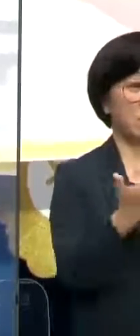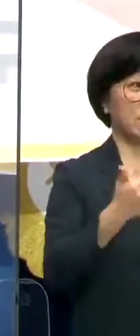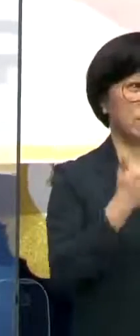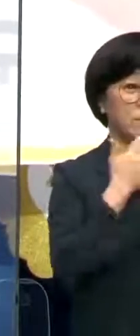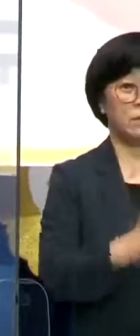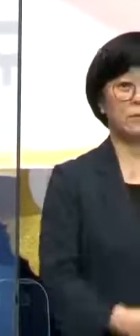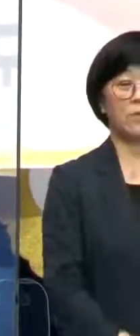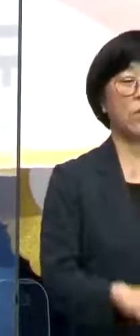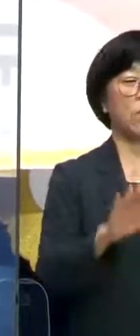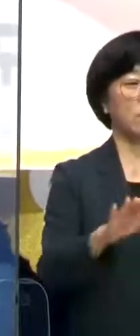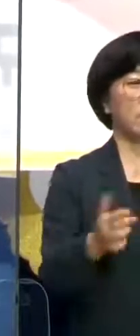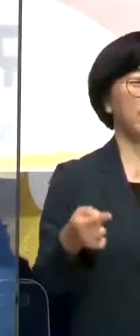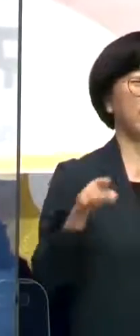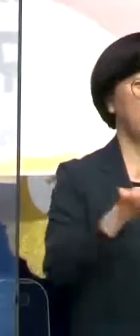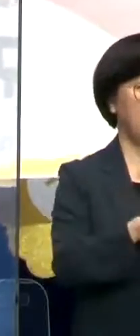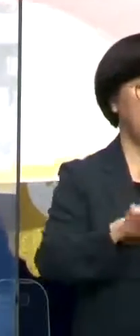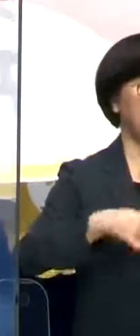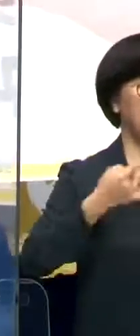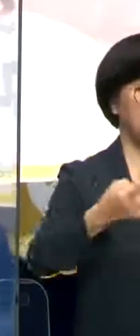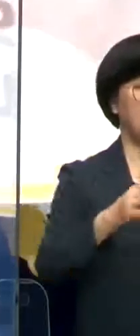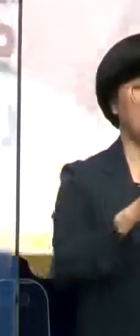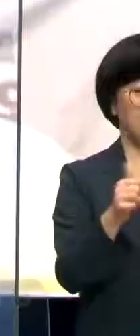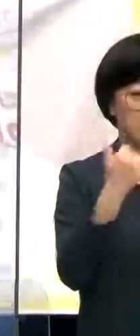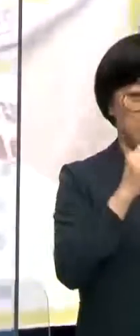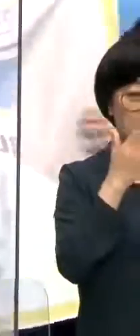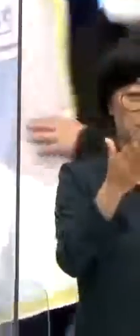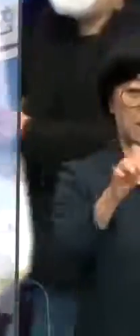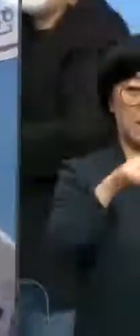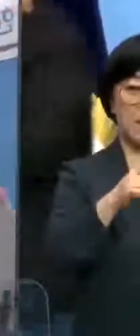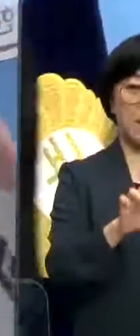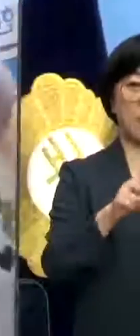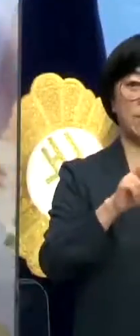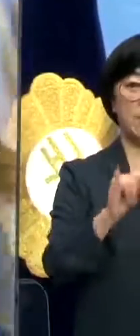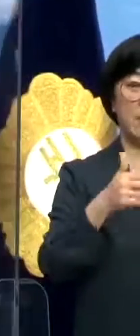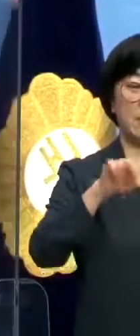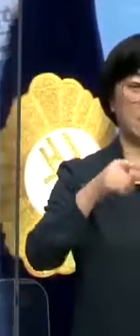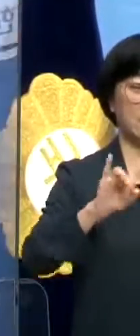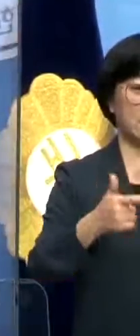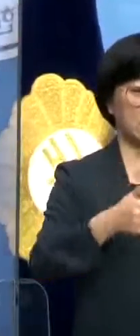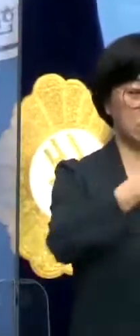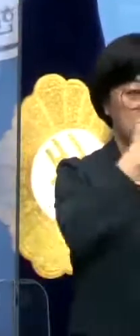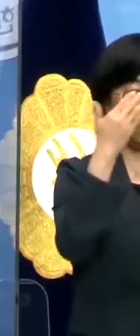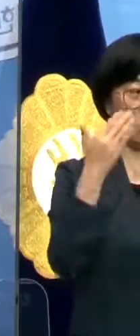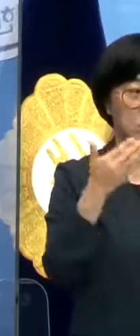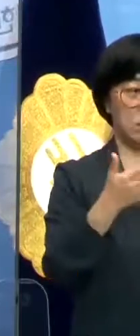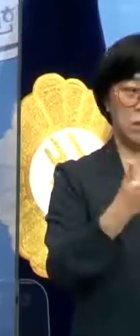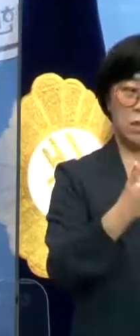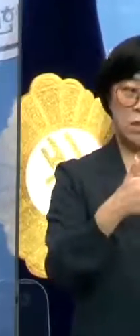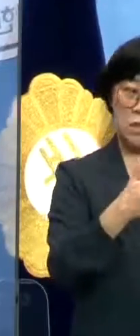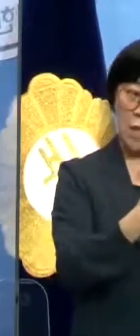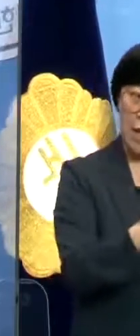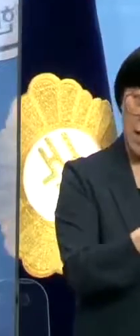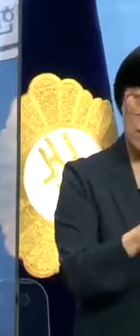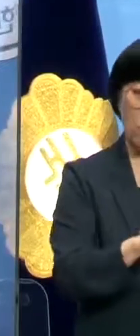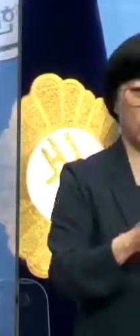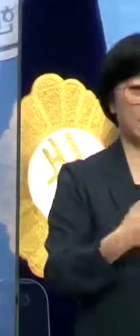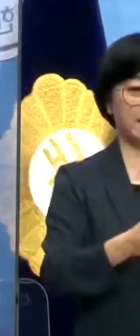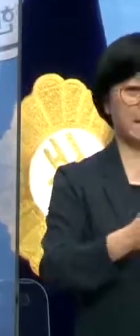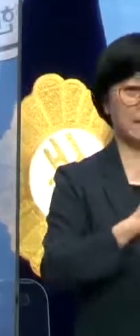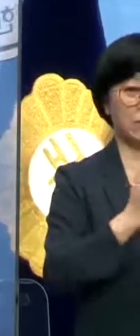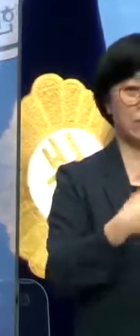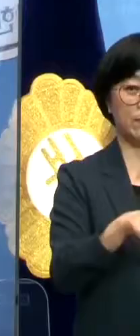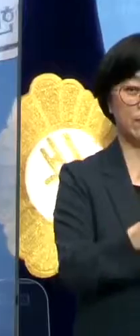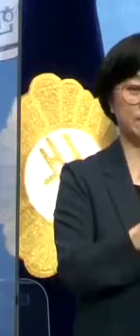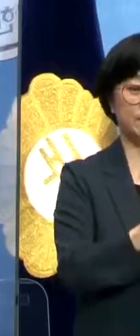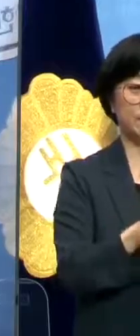영성 오늘 함께하신 분들 소개드리겠습니다 강 맹 진 청 전 정의당 창당 준비 원장님 함께 하셨습니다